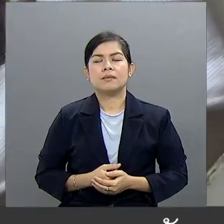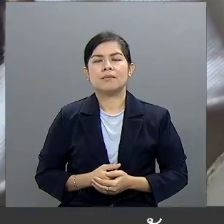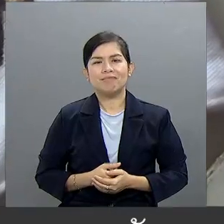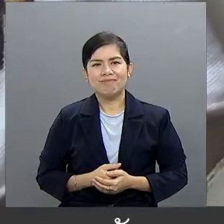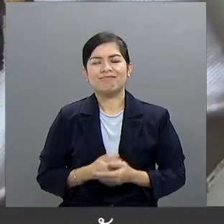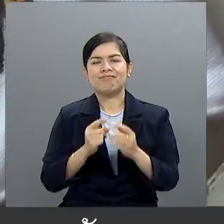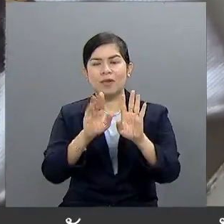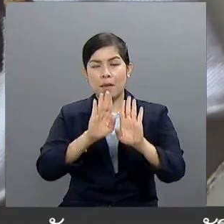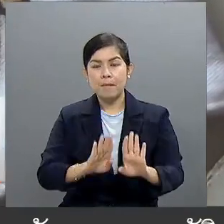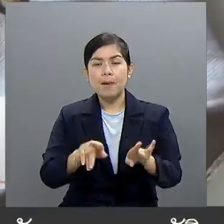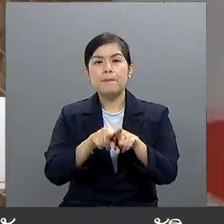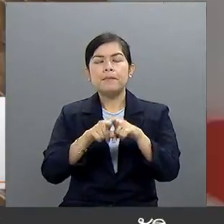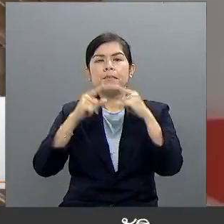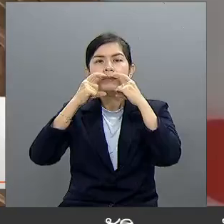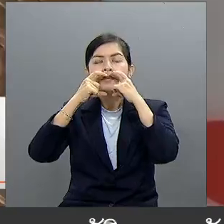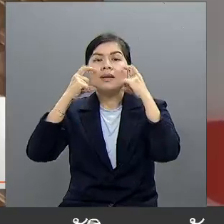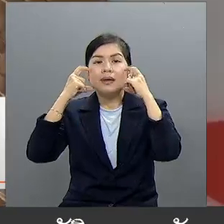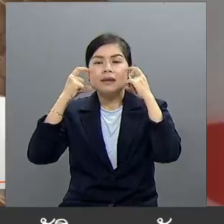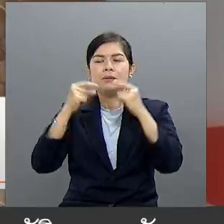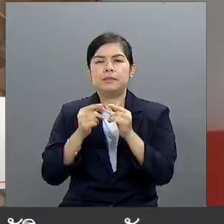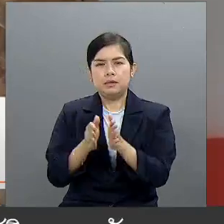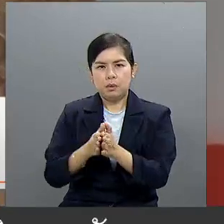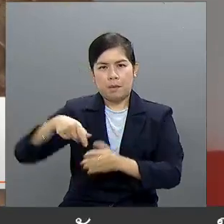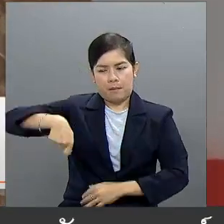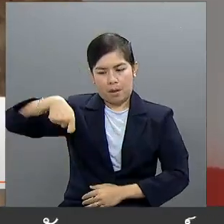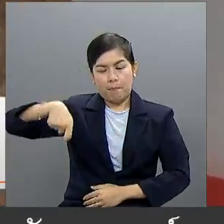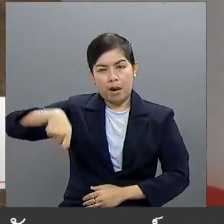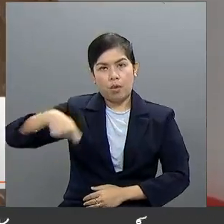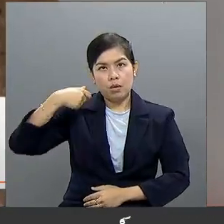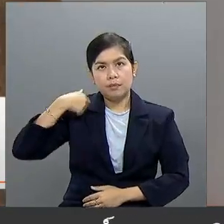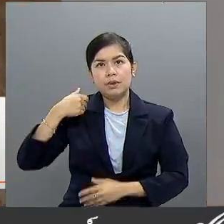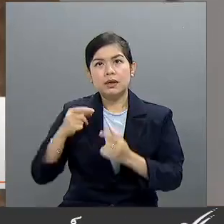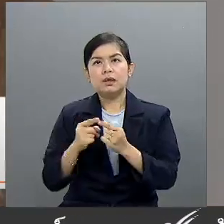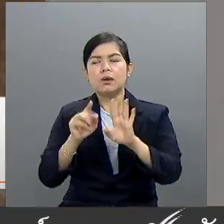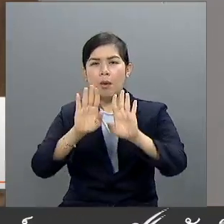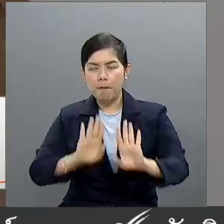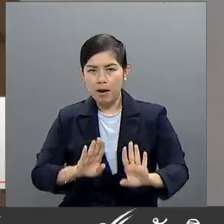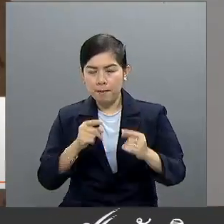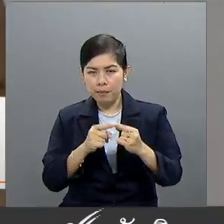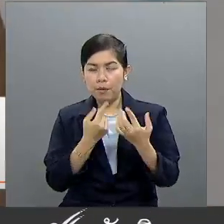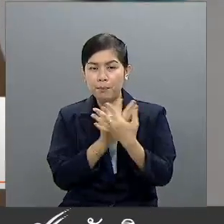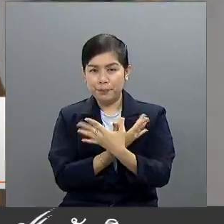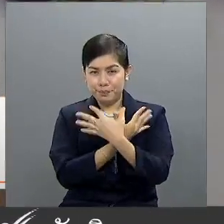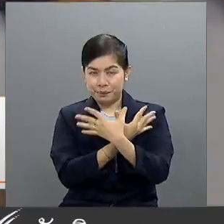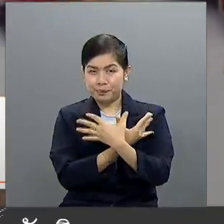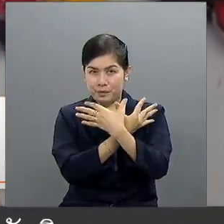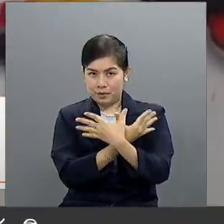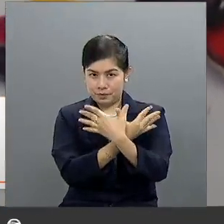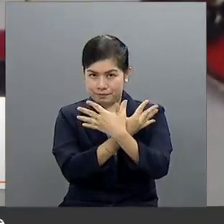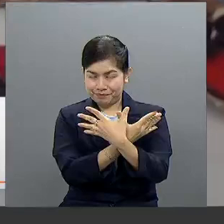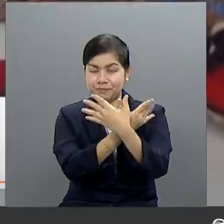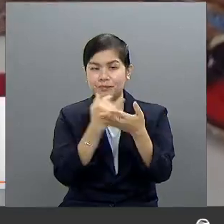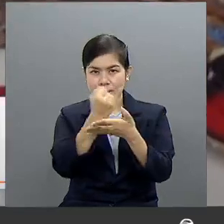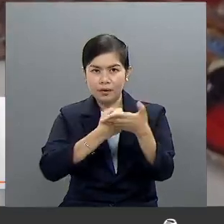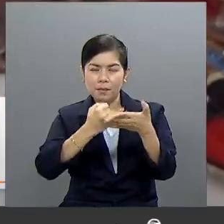านะคะแล้วก็กระเป๋ากระจูดที่เพ้นท์ภาพผีเสื้อสายพันธุ์ต่างๆอันนี้ต้องบอกว่างานเพ้นท์นะคะให้เกิดสีสัน